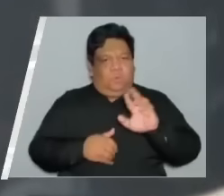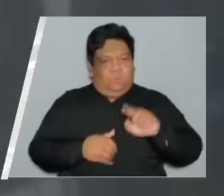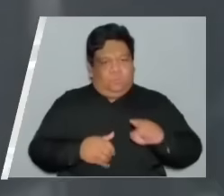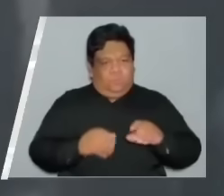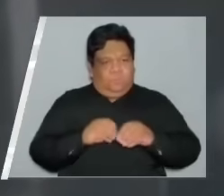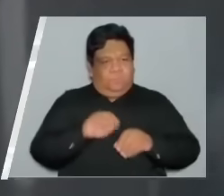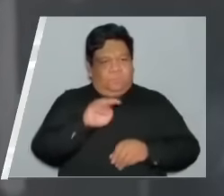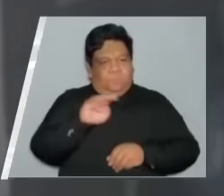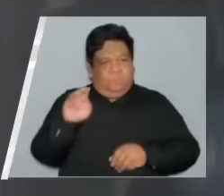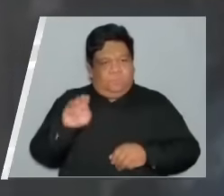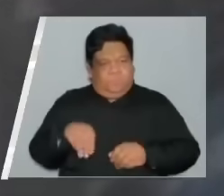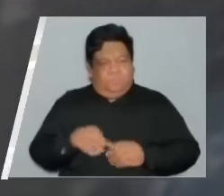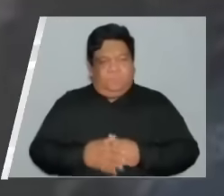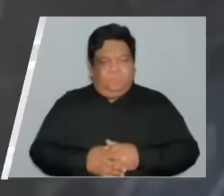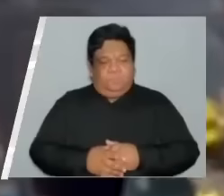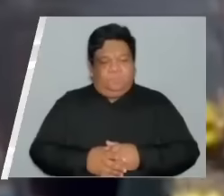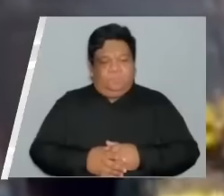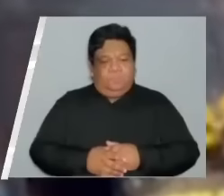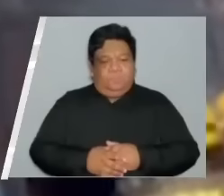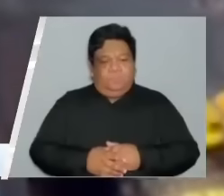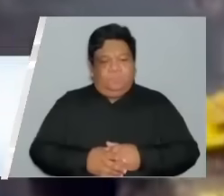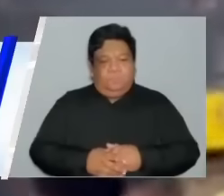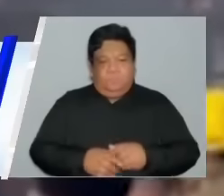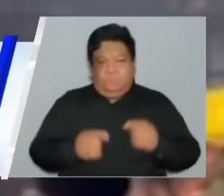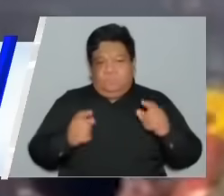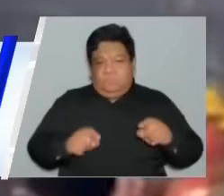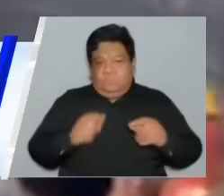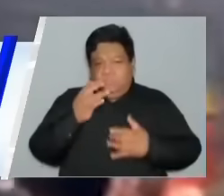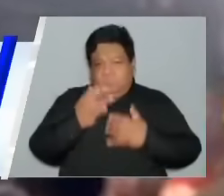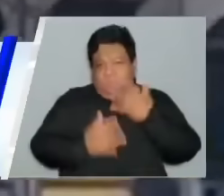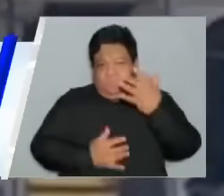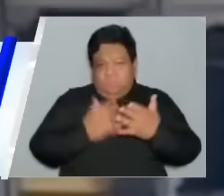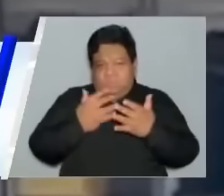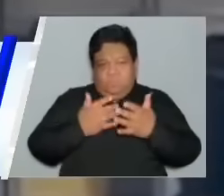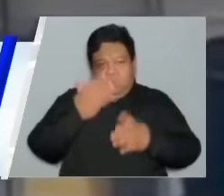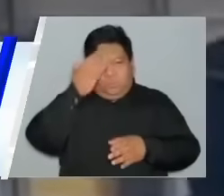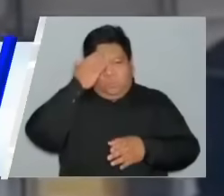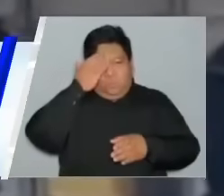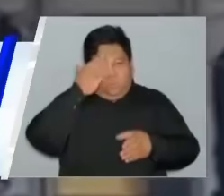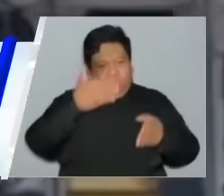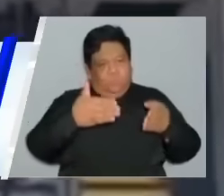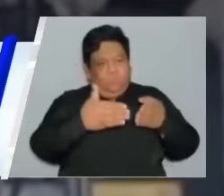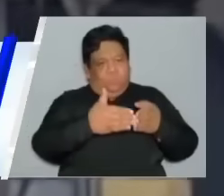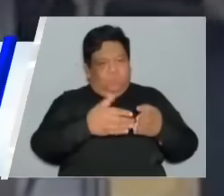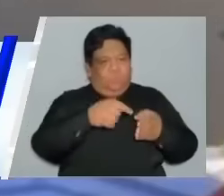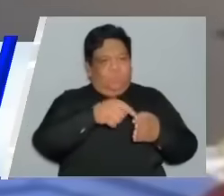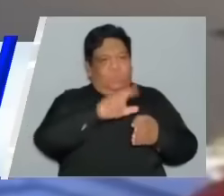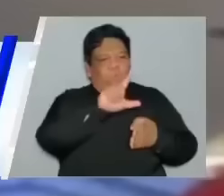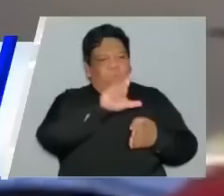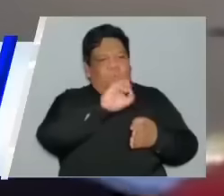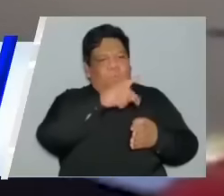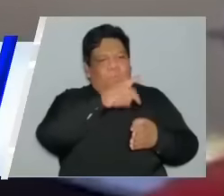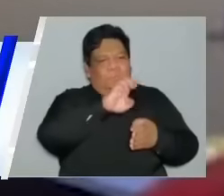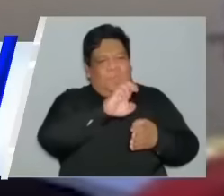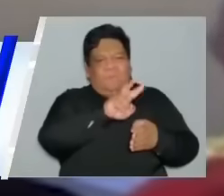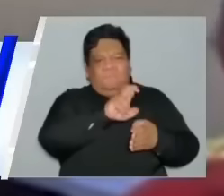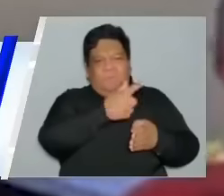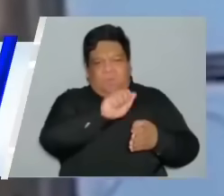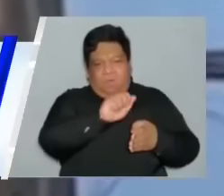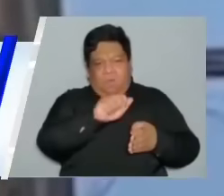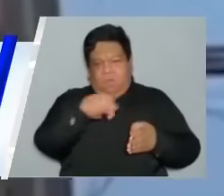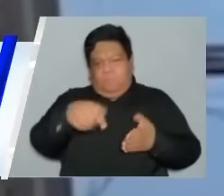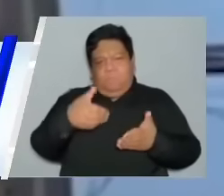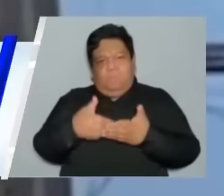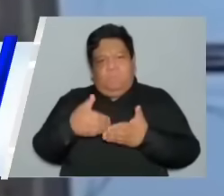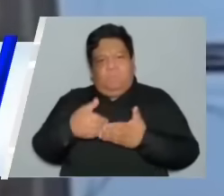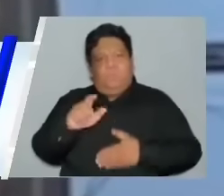Sumiklab ang sunog sa bahagi ng Tomas Mapua, corner Lope de Vega ngayong Biyernes. 3:22 ng hapon nang iakyat sa unang alarma